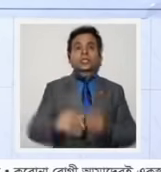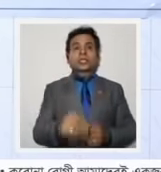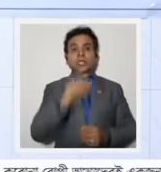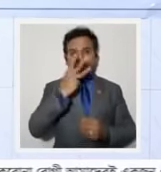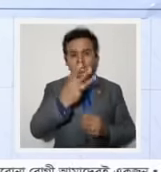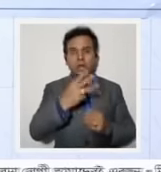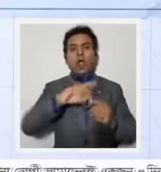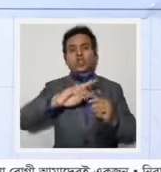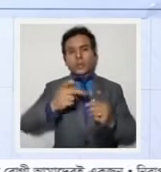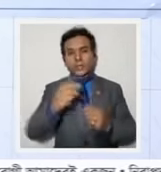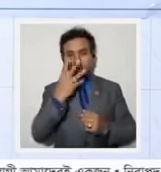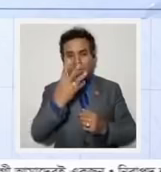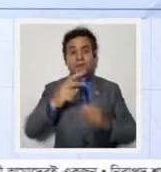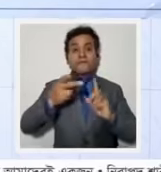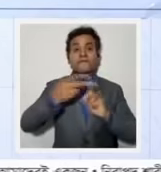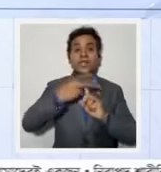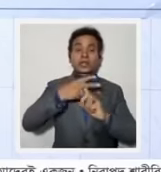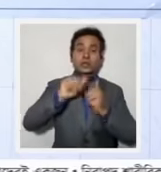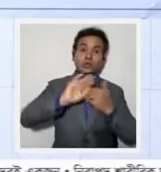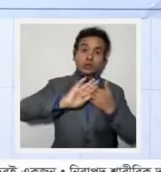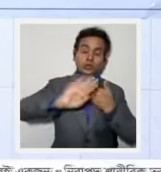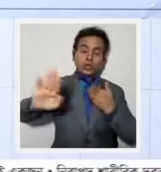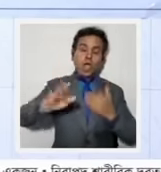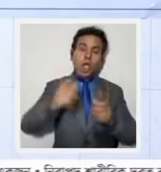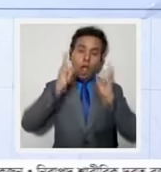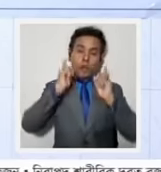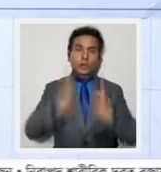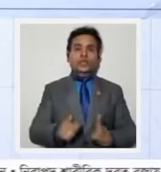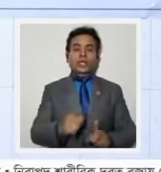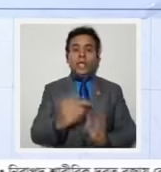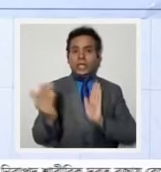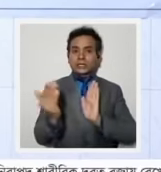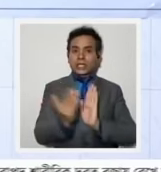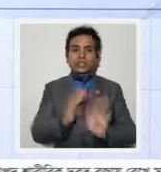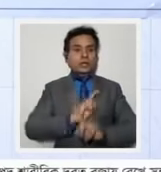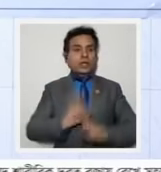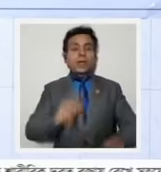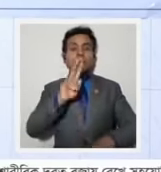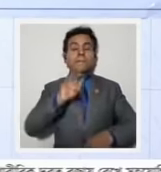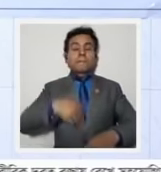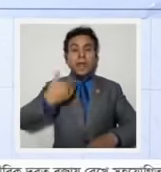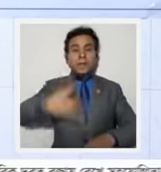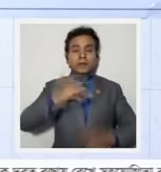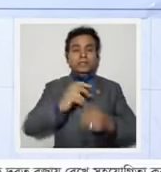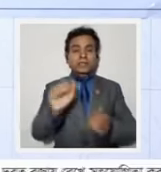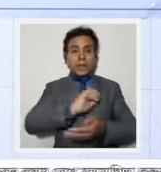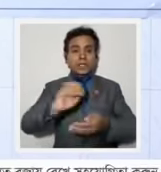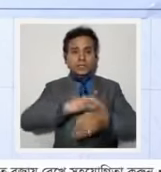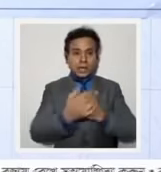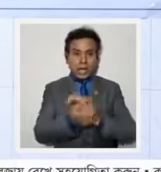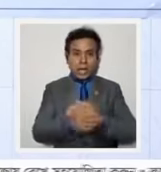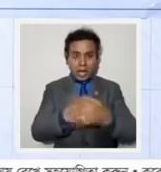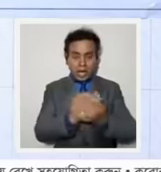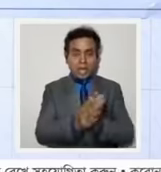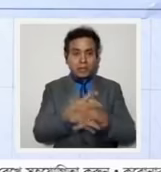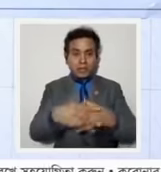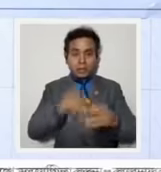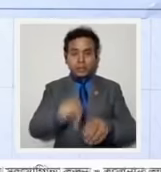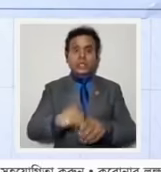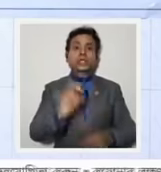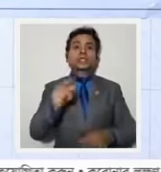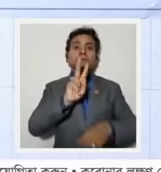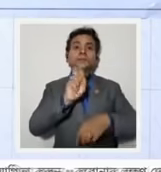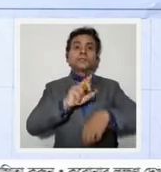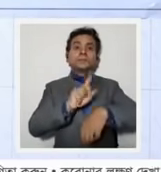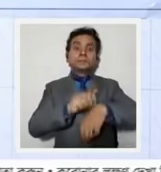তাহলেই আমরা সুস্থ থাকব। আপনারা জানেন আমরা সবসময় বলে থাকি যে সামাজিক দূরত্ব বজায় রাখি, কমপক্ষে 3 ফুট দূরত্বে, পরস্পর থেকে 3 ফুট দূরত্বে